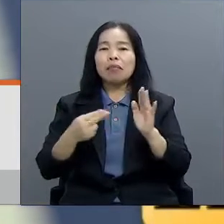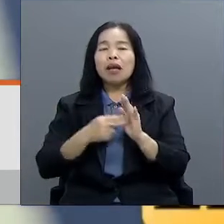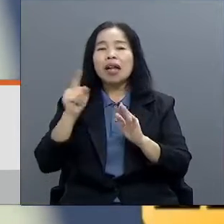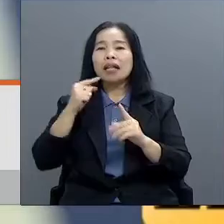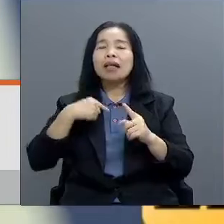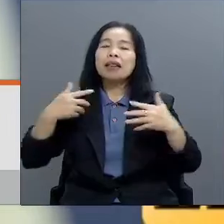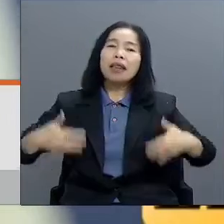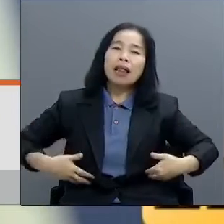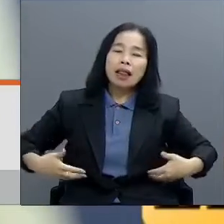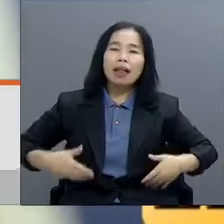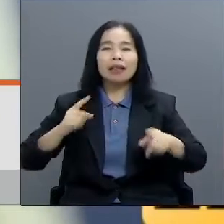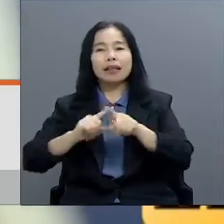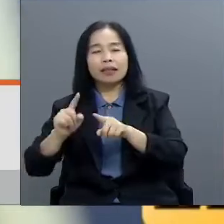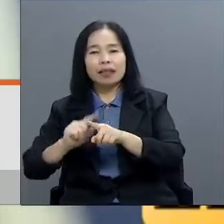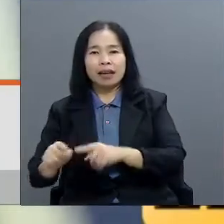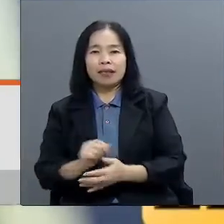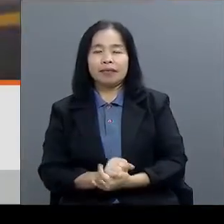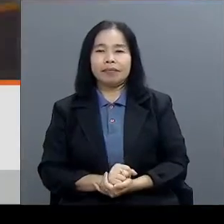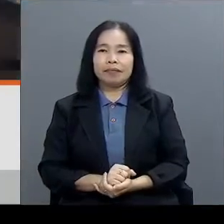กอร์